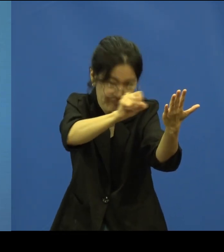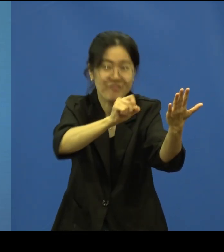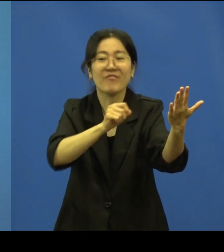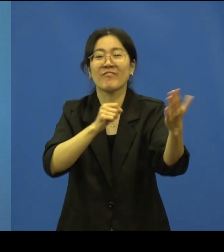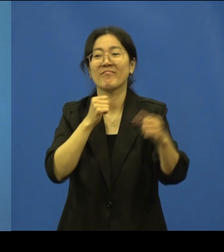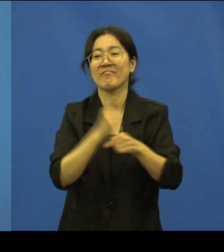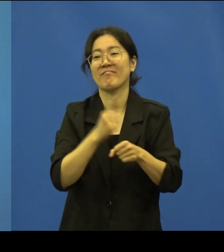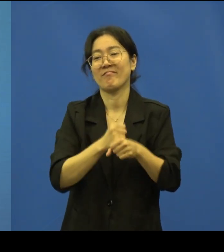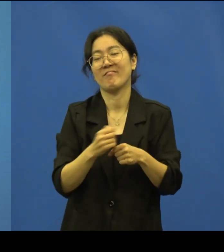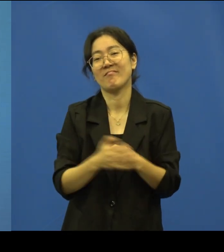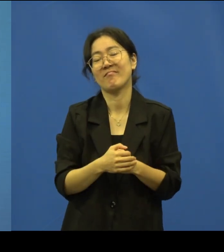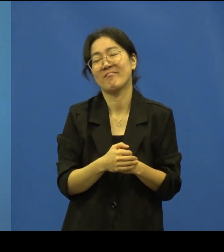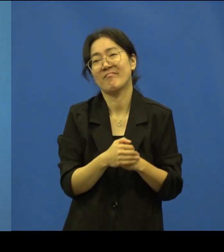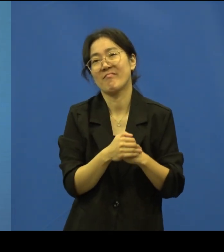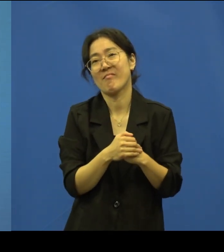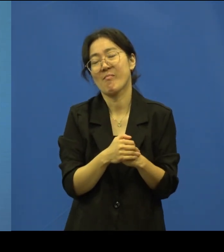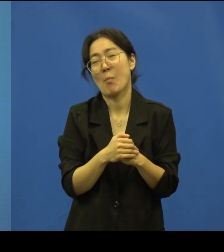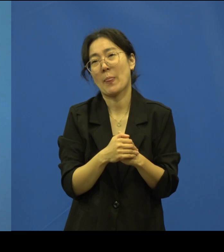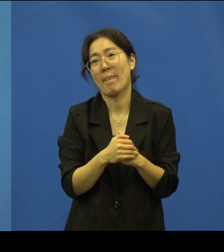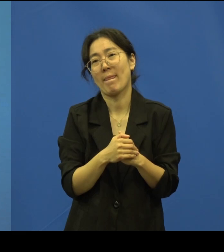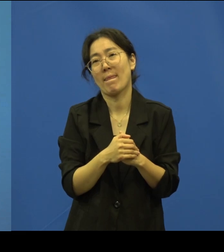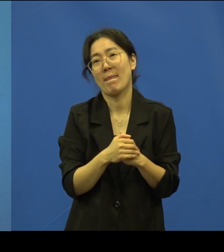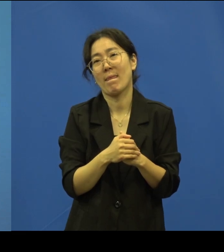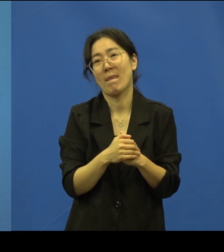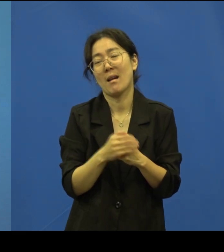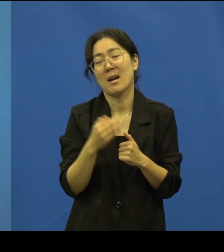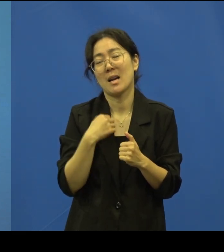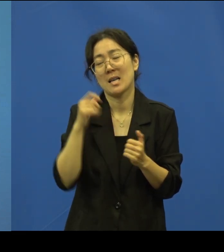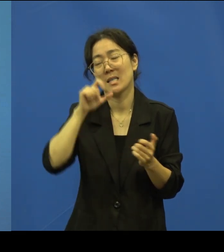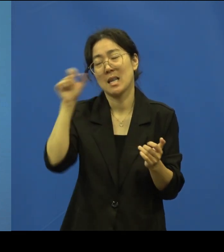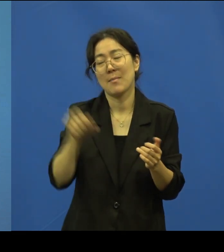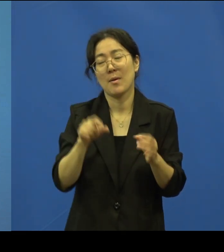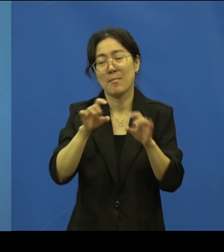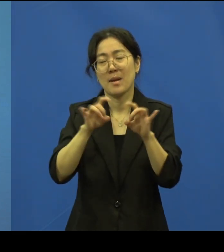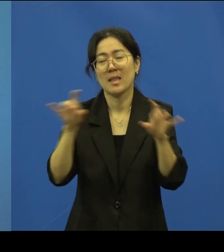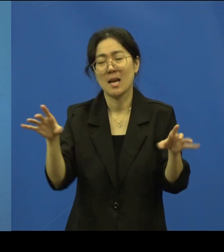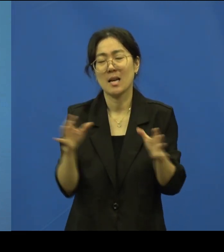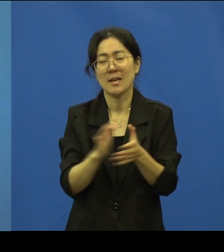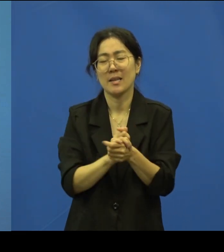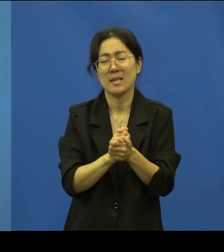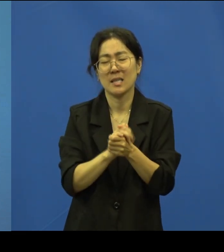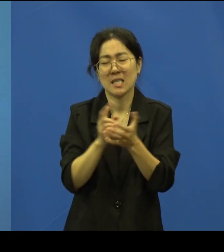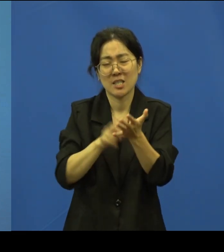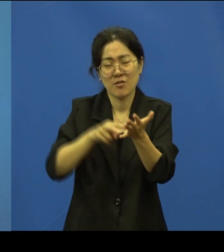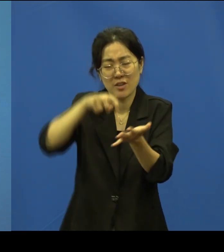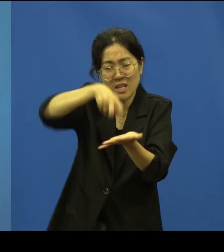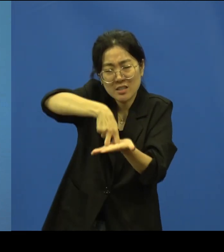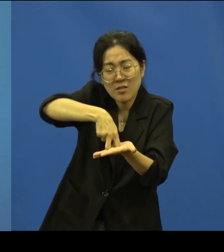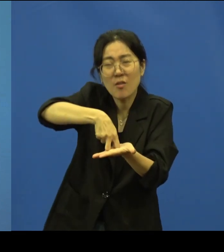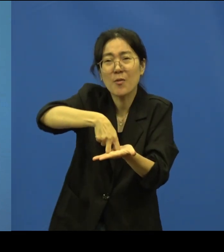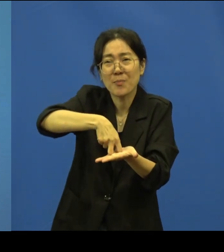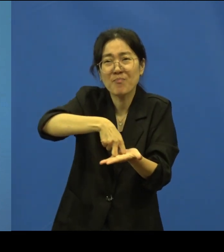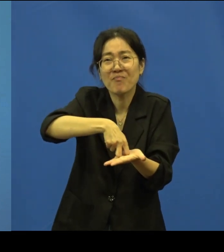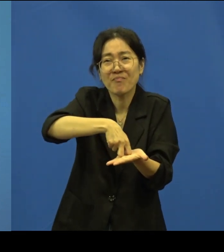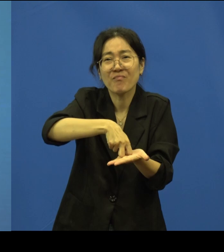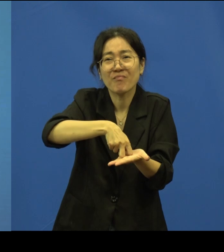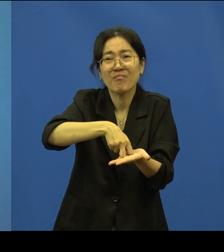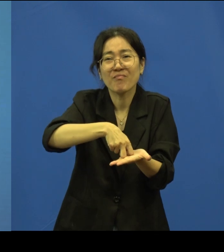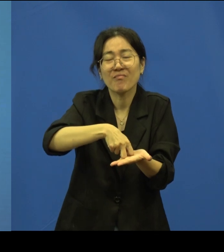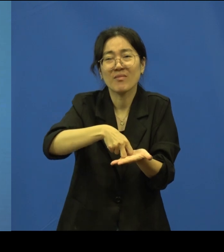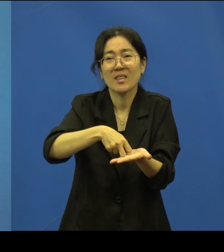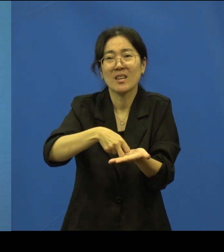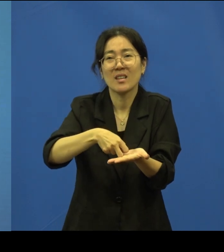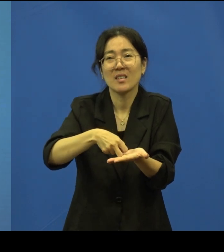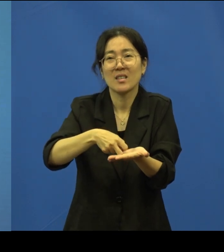근데 진짜 놀라운 게 뭔지 아세요? 제가 새벽에 일어나서 그때는 뭐 이제 교회도 못 가니까